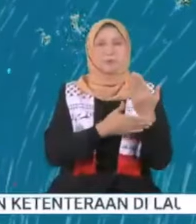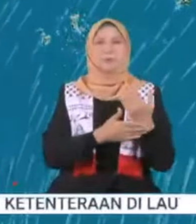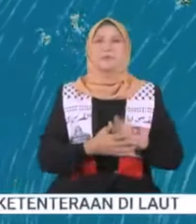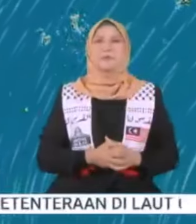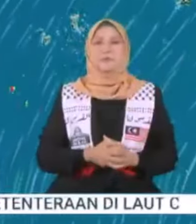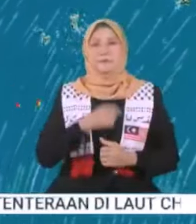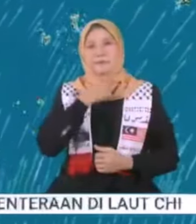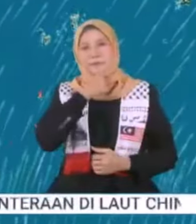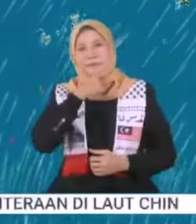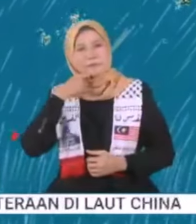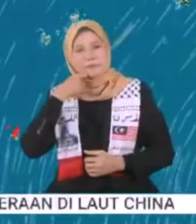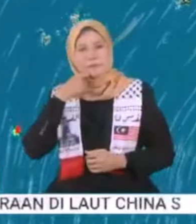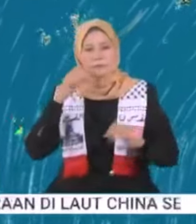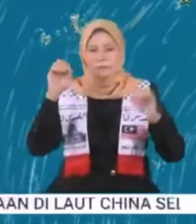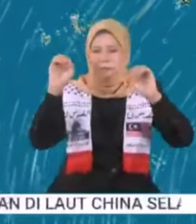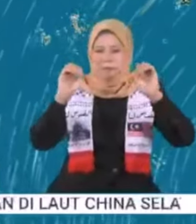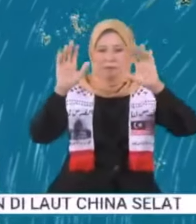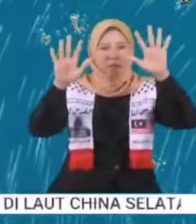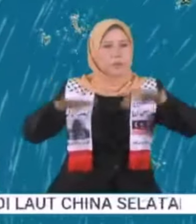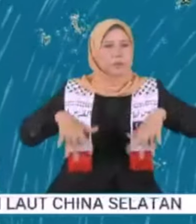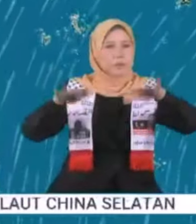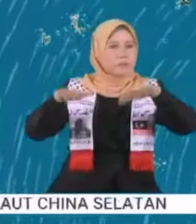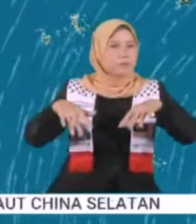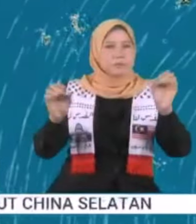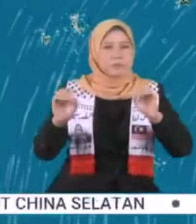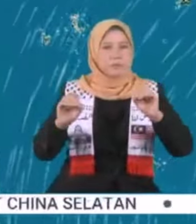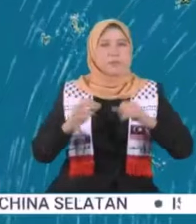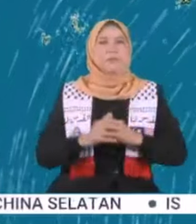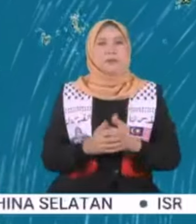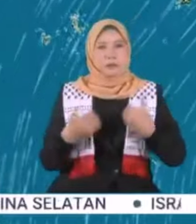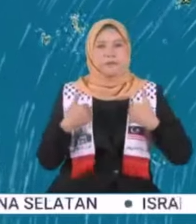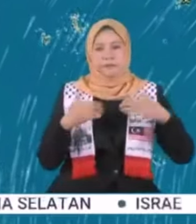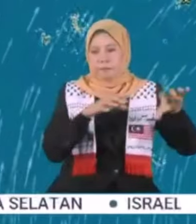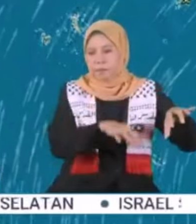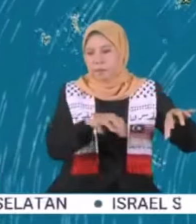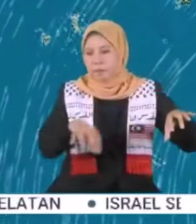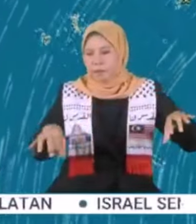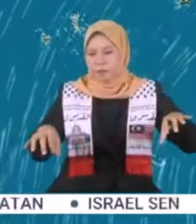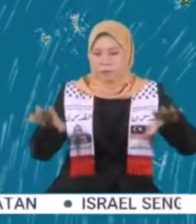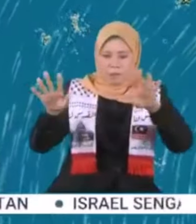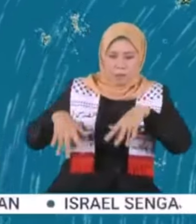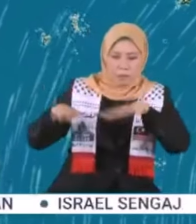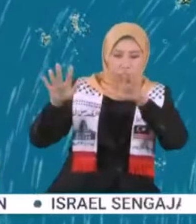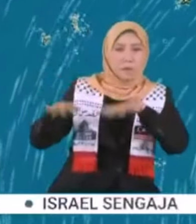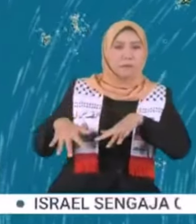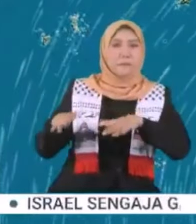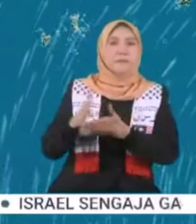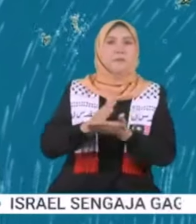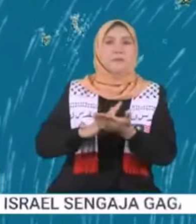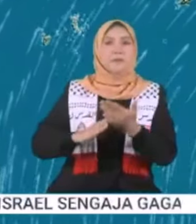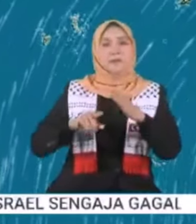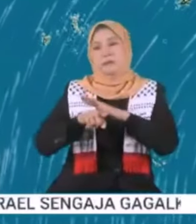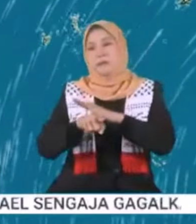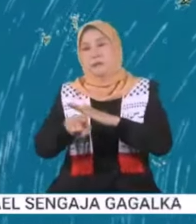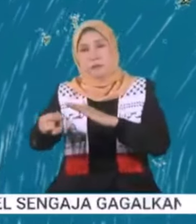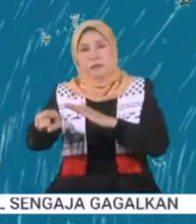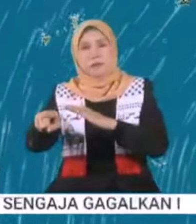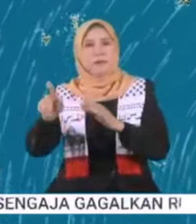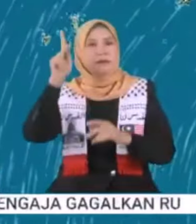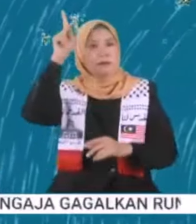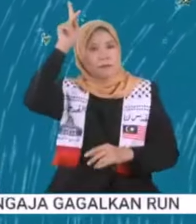agak kering dan tiada hujan di kebanyakan tempat. Namun hujan di satu dua tempat telah mula dikesan di sekitar bahagian pedalaman